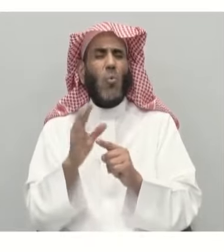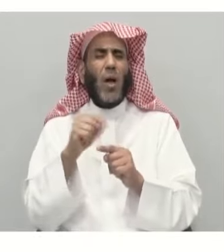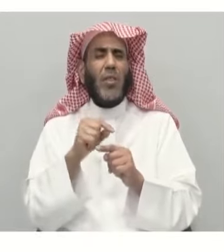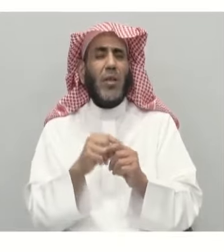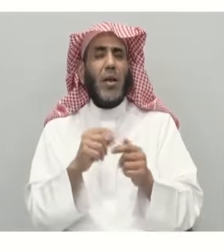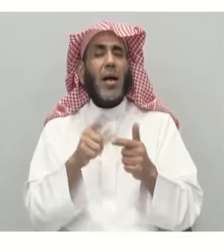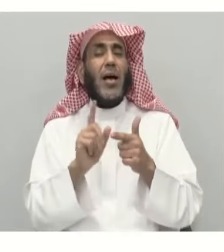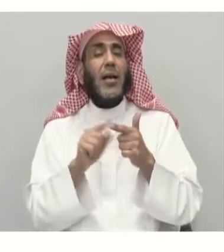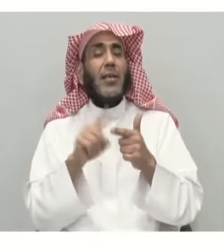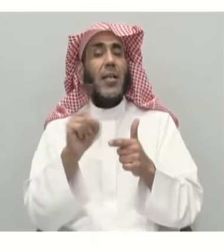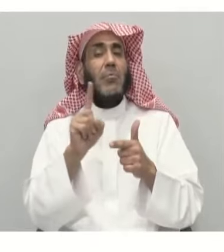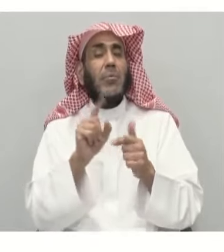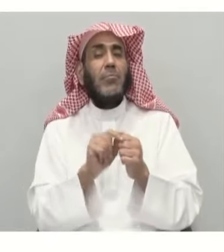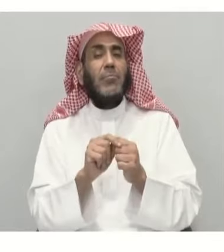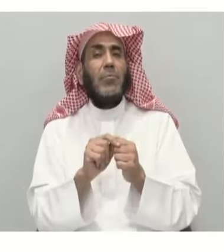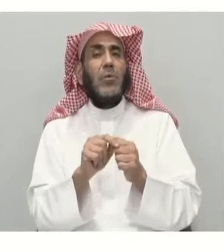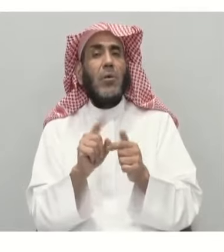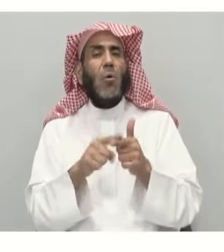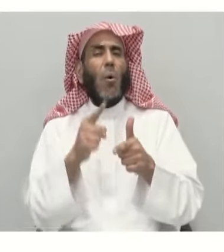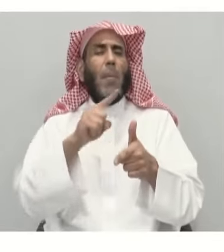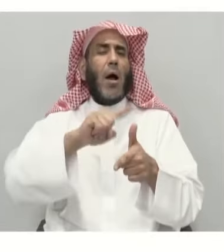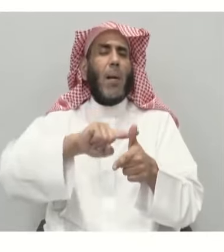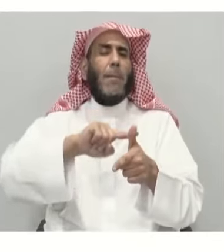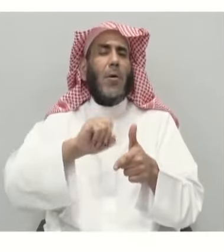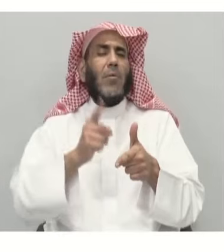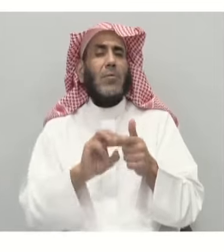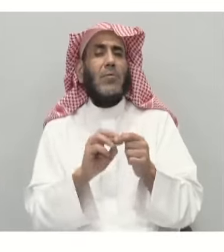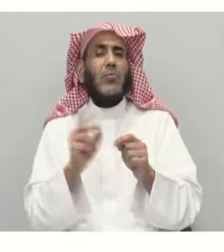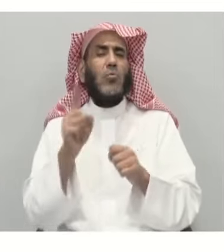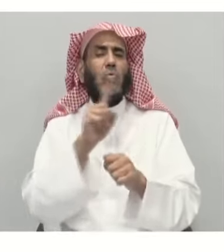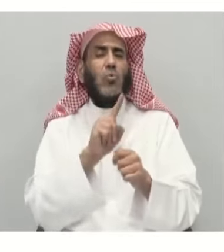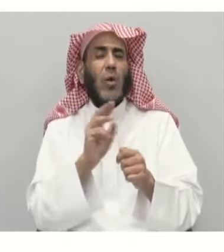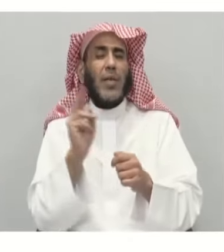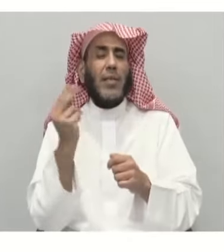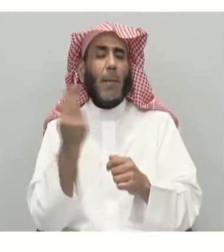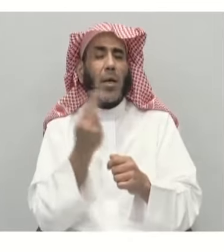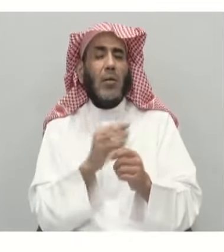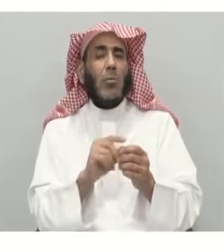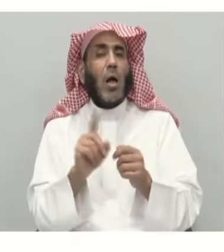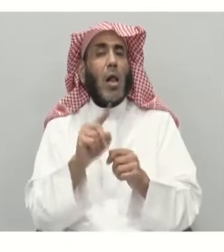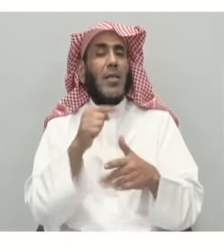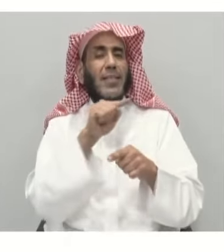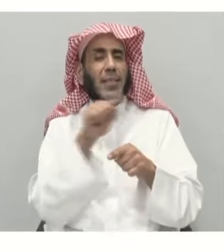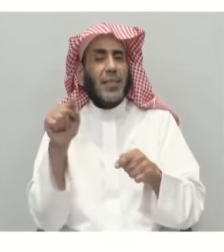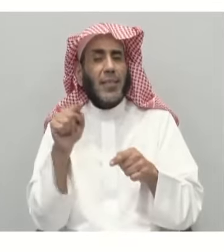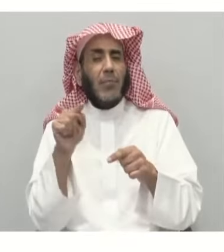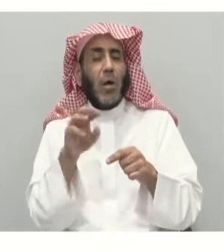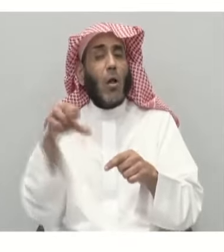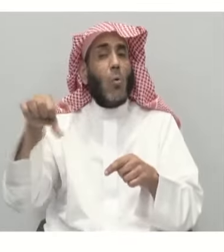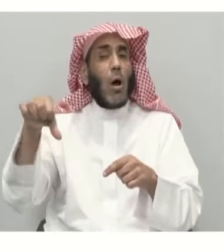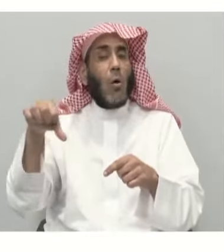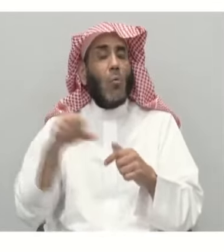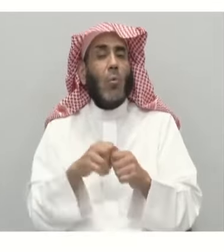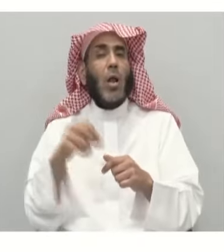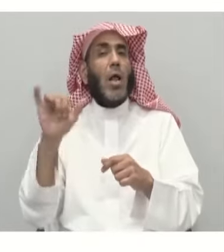حركه الهمزه في وحركه ما قبلها في صورتها الكتابيه هل تكتب على السطر هل تكتب على واو هل